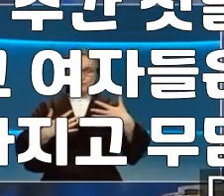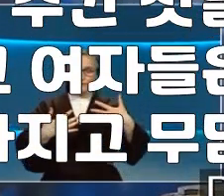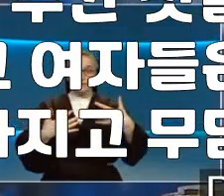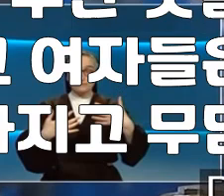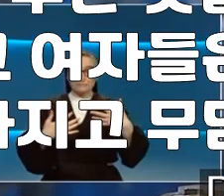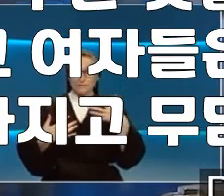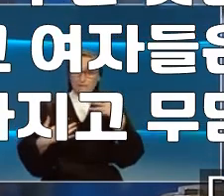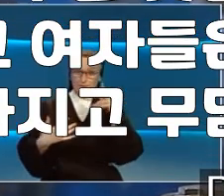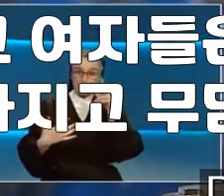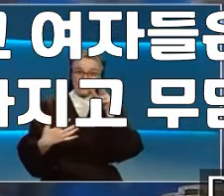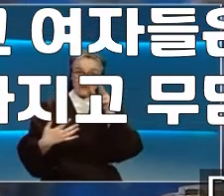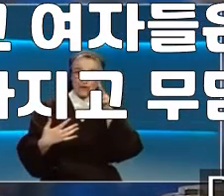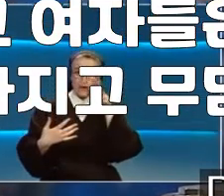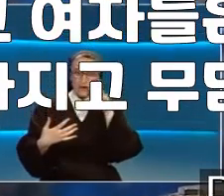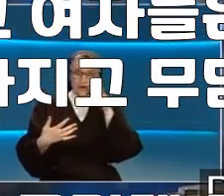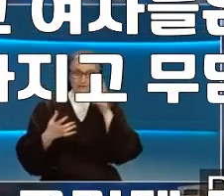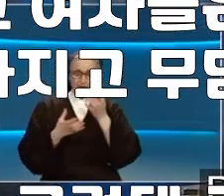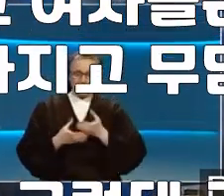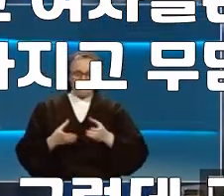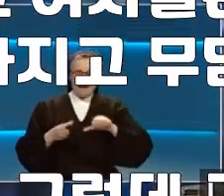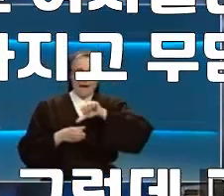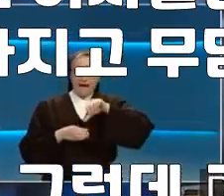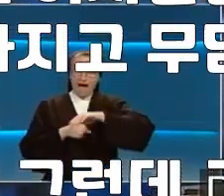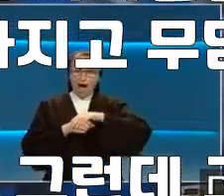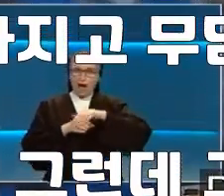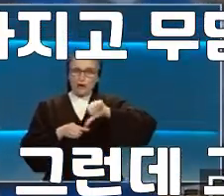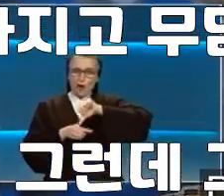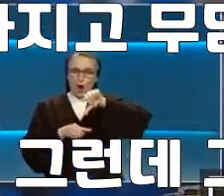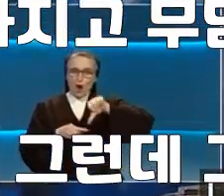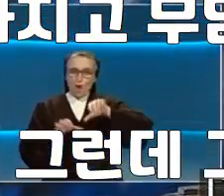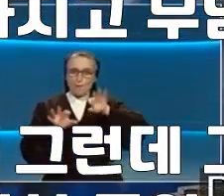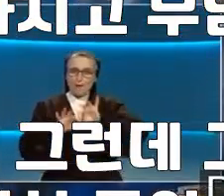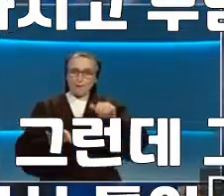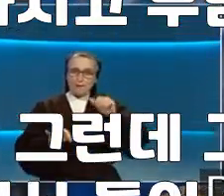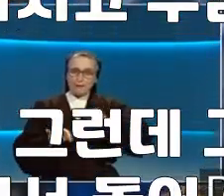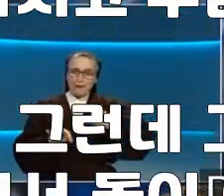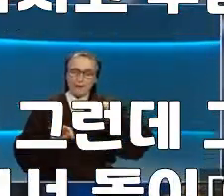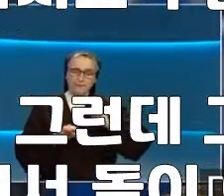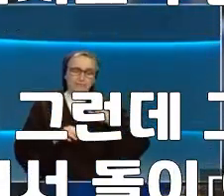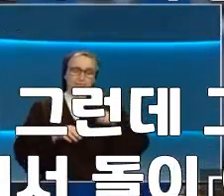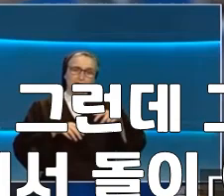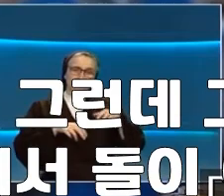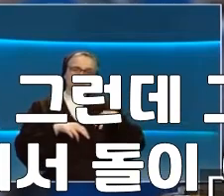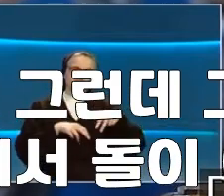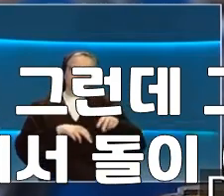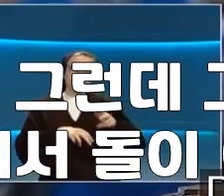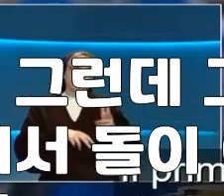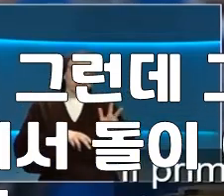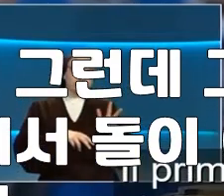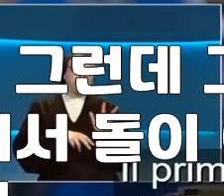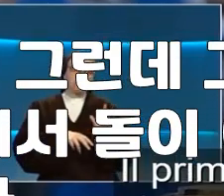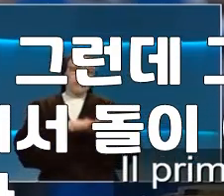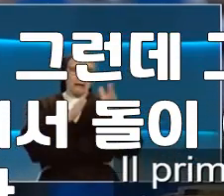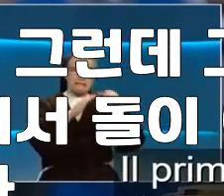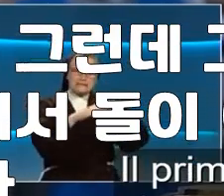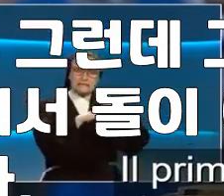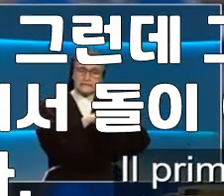sepolcro, portando con sé gli aromi che avevano preparato.